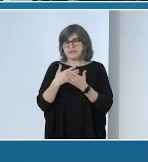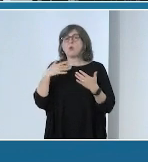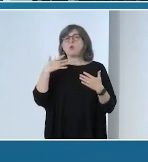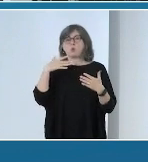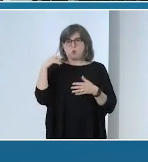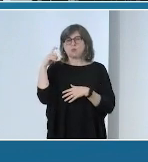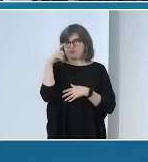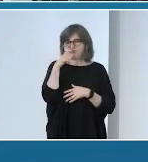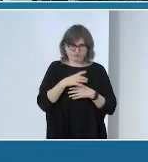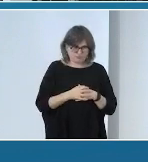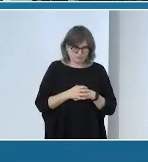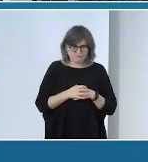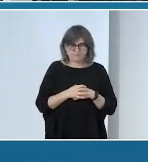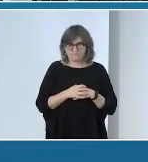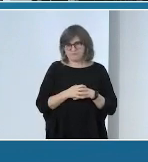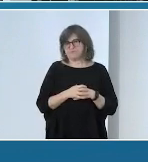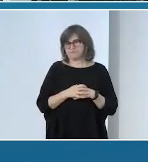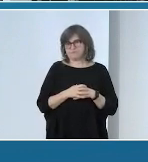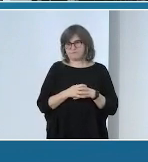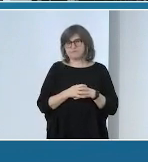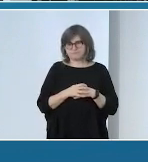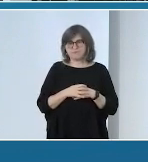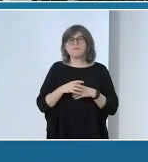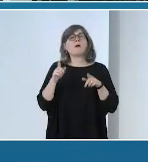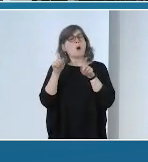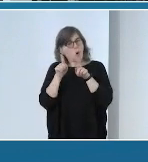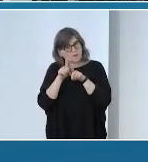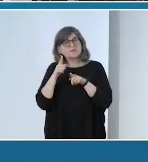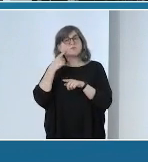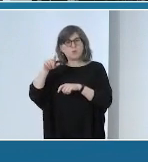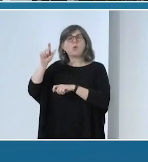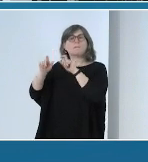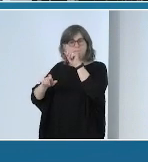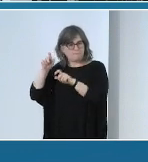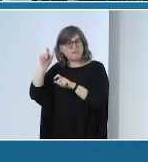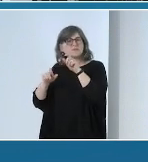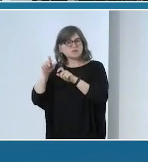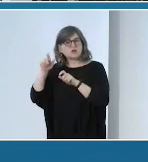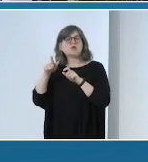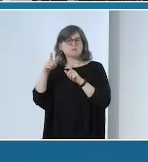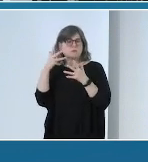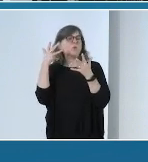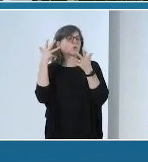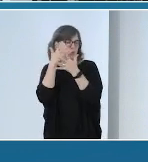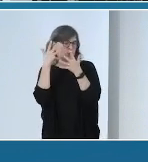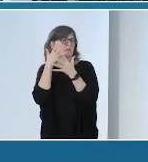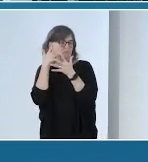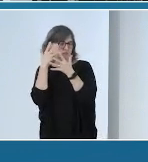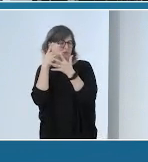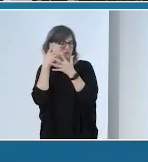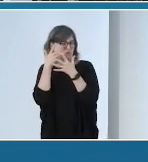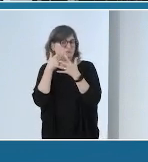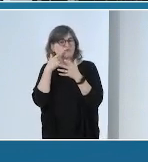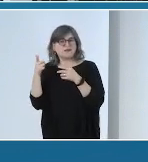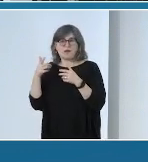On a montré qu'il y avait des effets aussi chez les personnes qui n'étaient pas complètement, dont